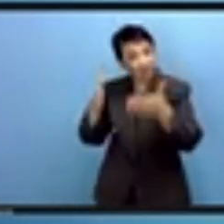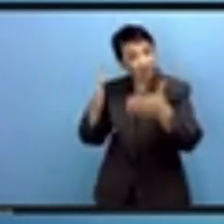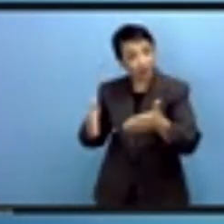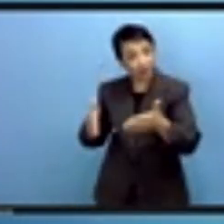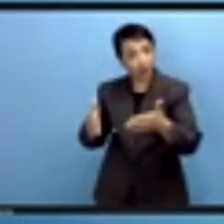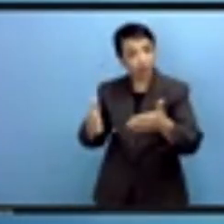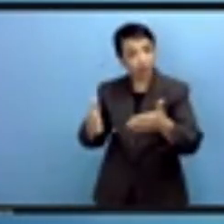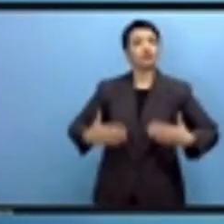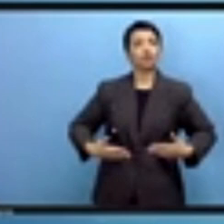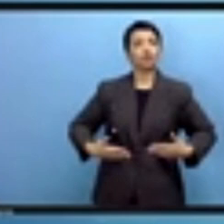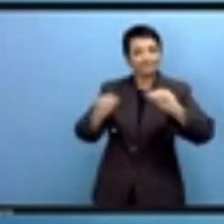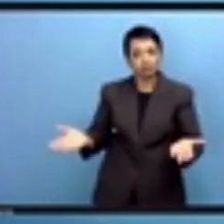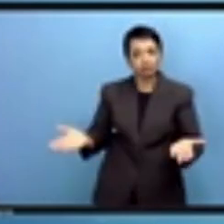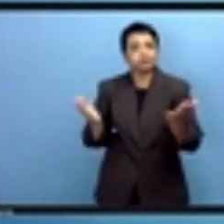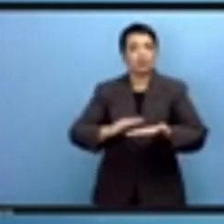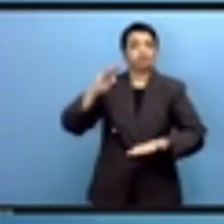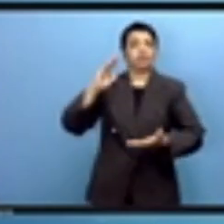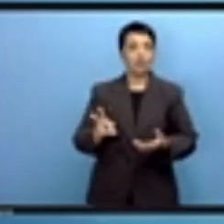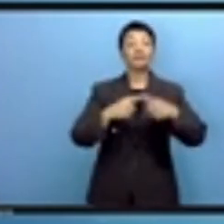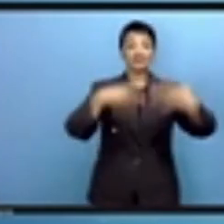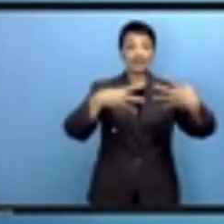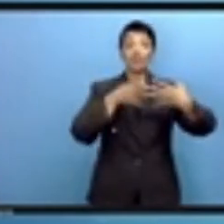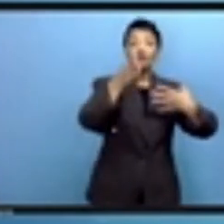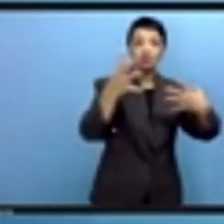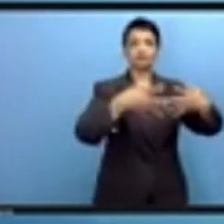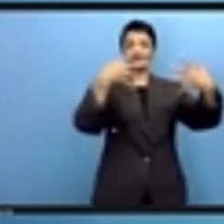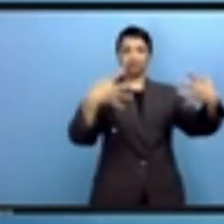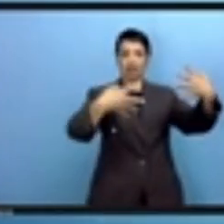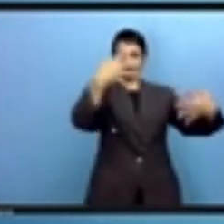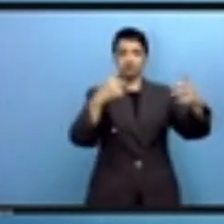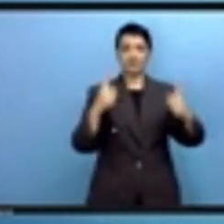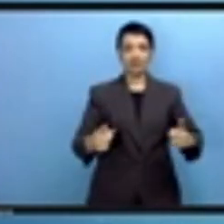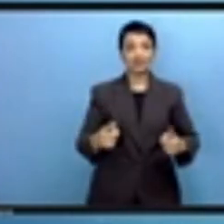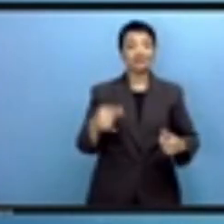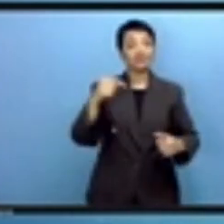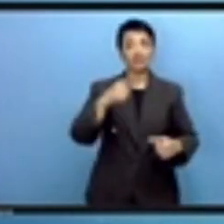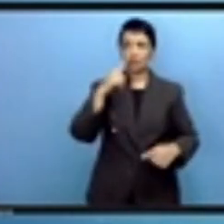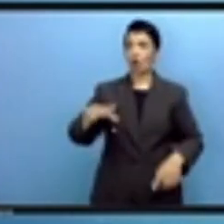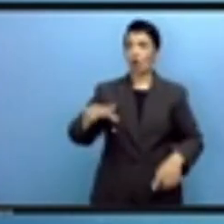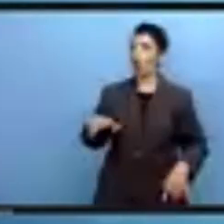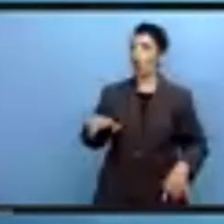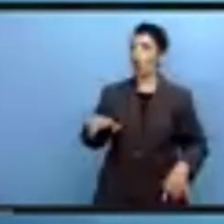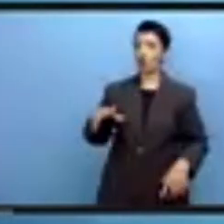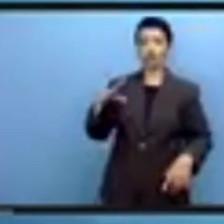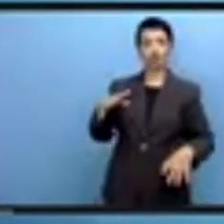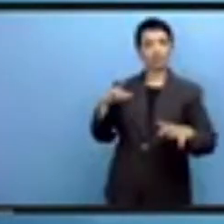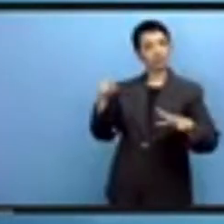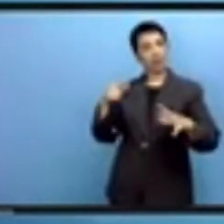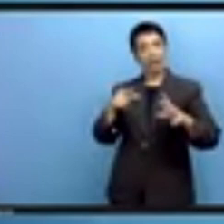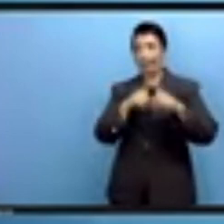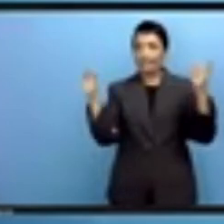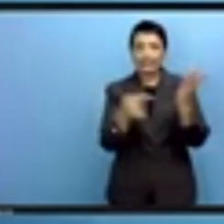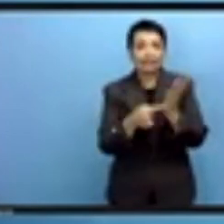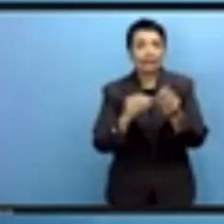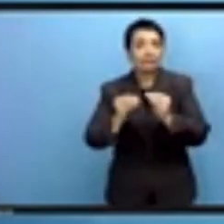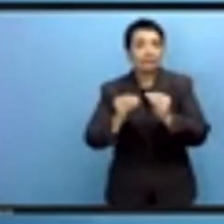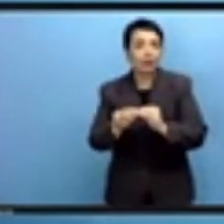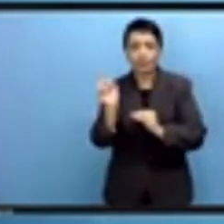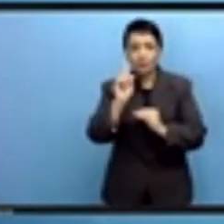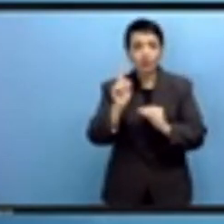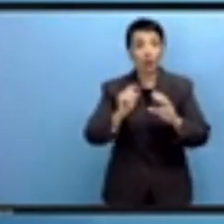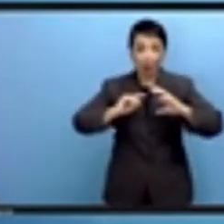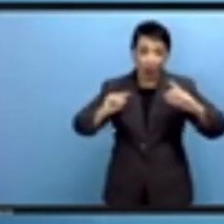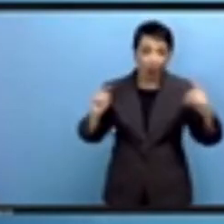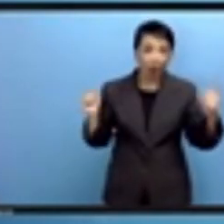所以在这些领域呢，我们需要构建我们的能力，包括人力资源，我们需要在这一块提供